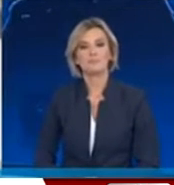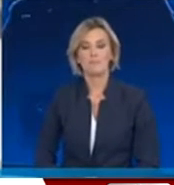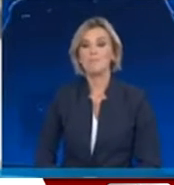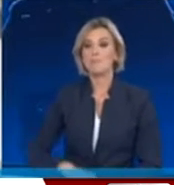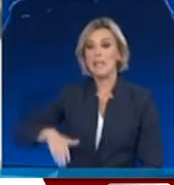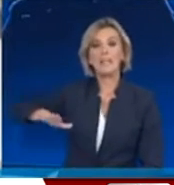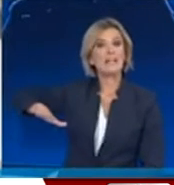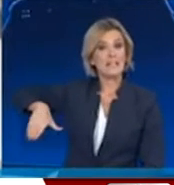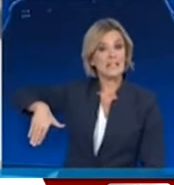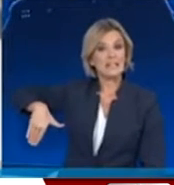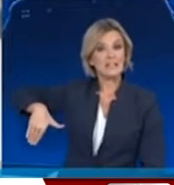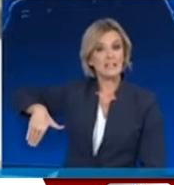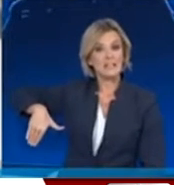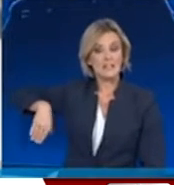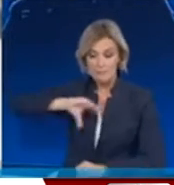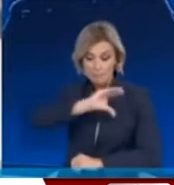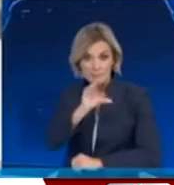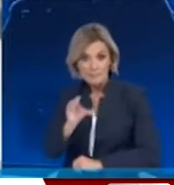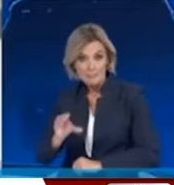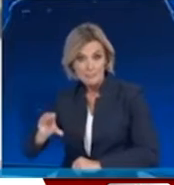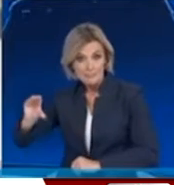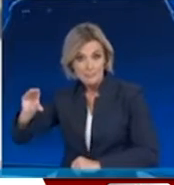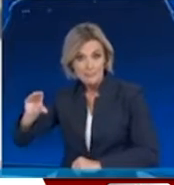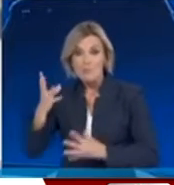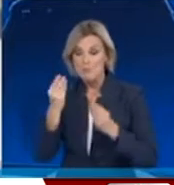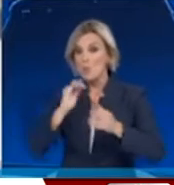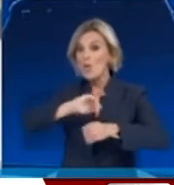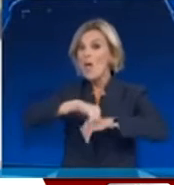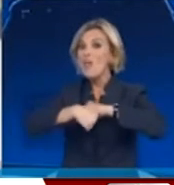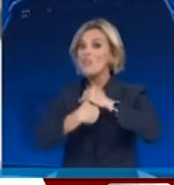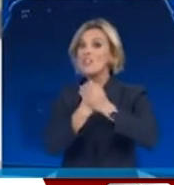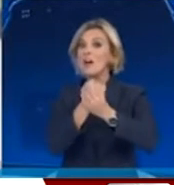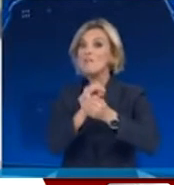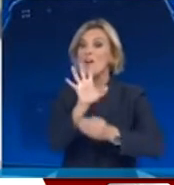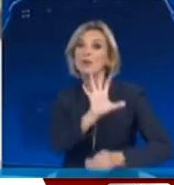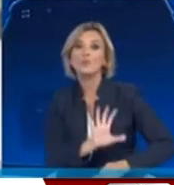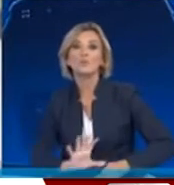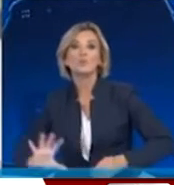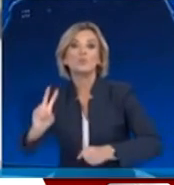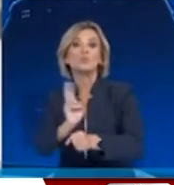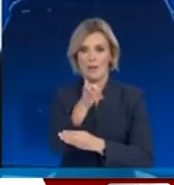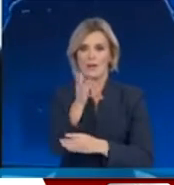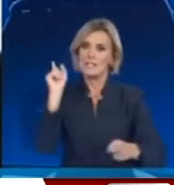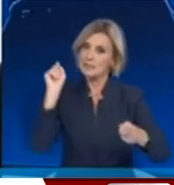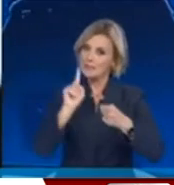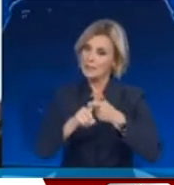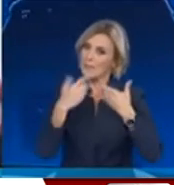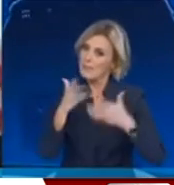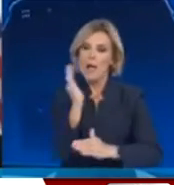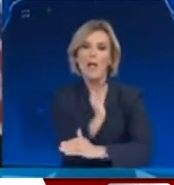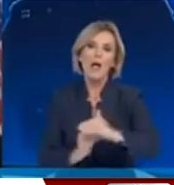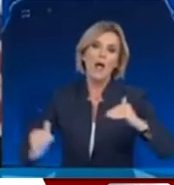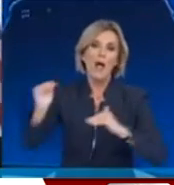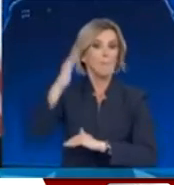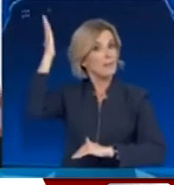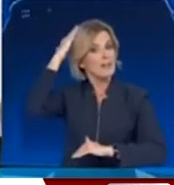Ελλάδας-Ηνωμένων Πολιτειών, η οποία, όπως υπογράμμισε, απλώνει τη δράση της και στον χώρο της κοινής αμυντικής βιομηχανίας μας με